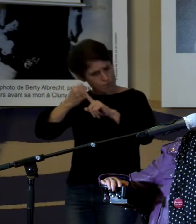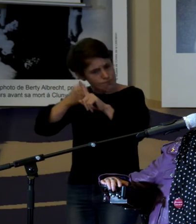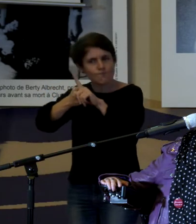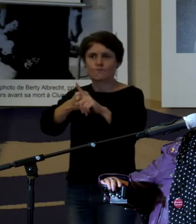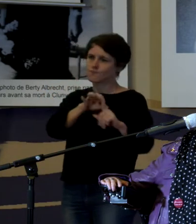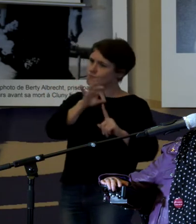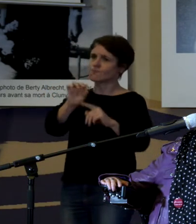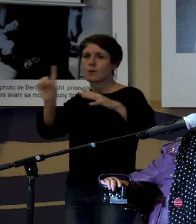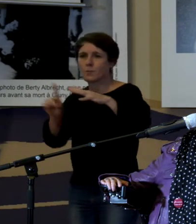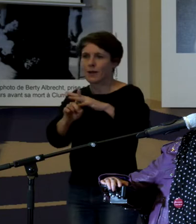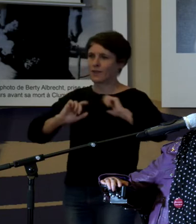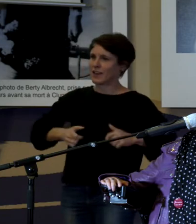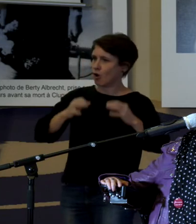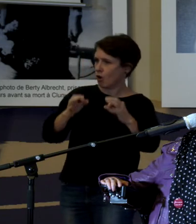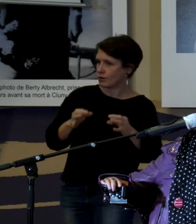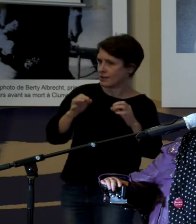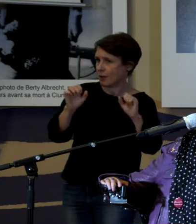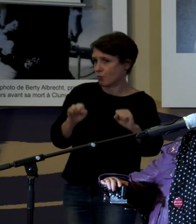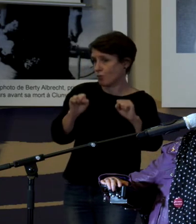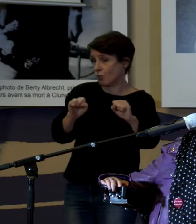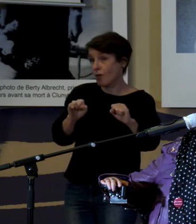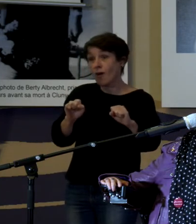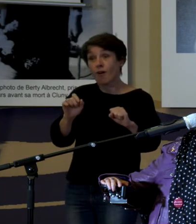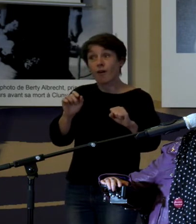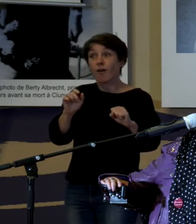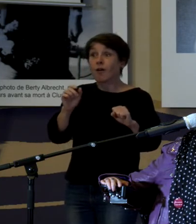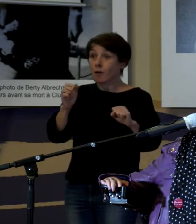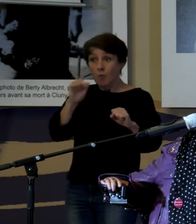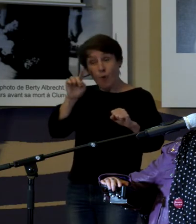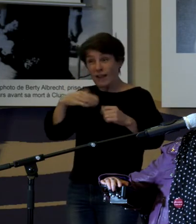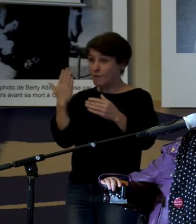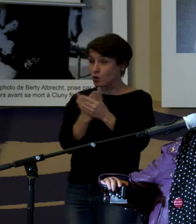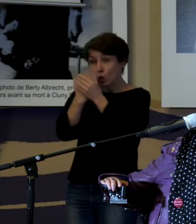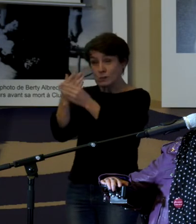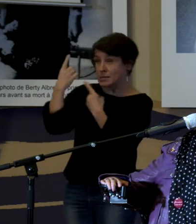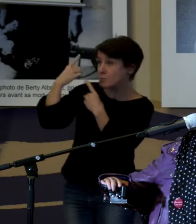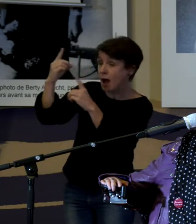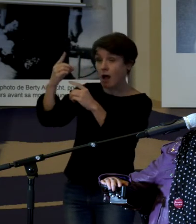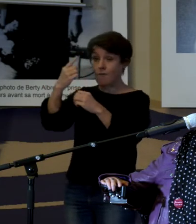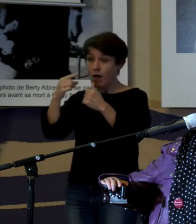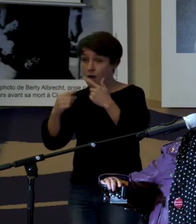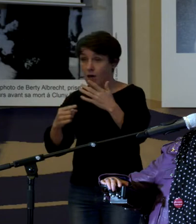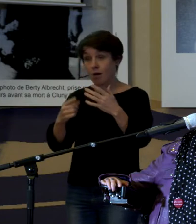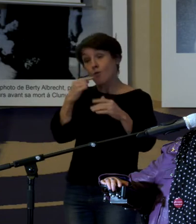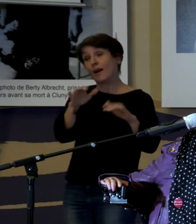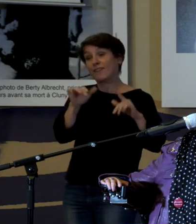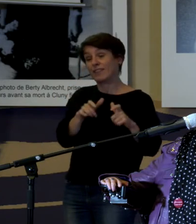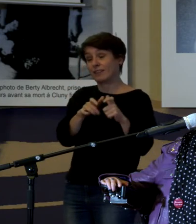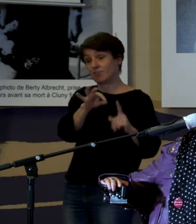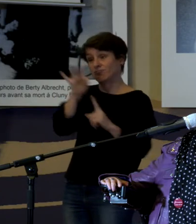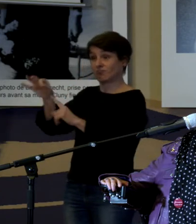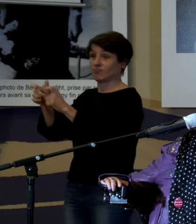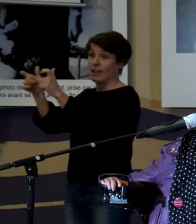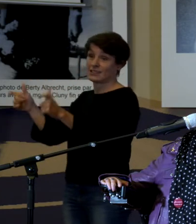entraves administratives, voyez, hein, et pour permettre à ces enfants d'éviter l'institution, hein, qui est vraiment le synonyme